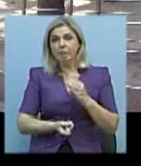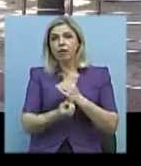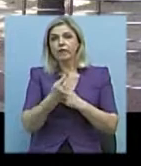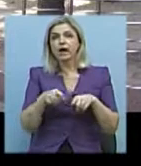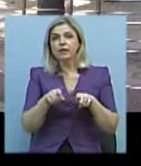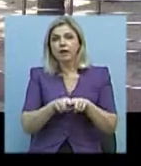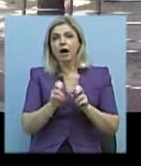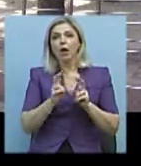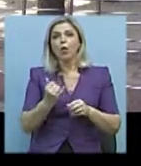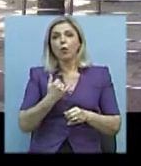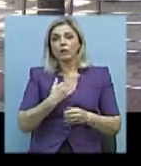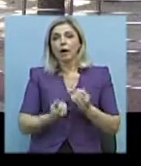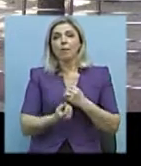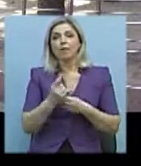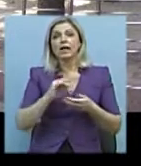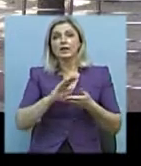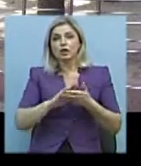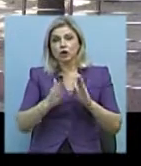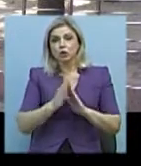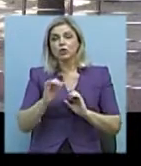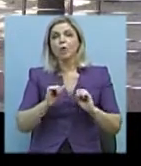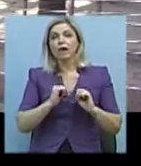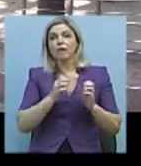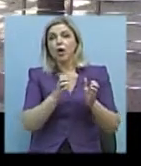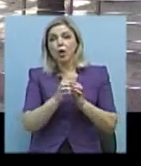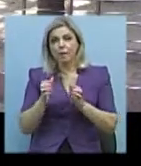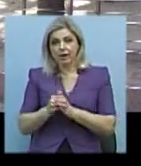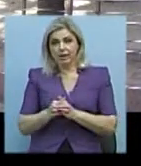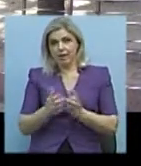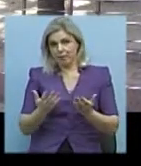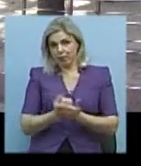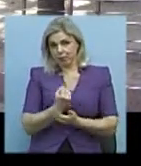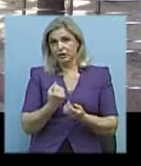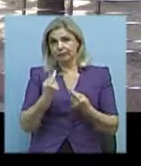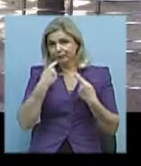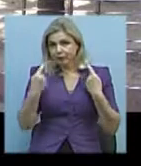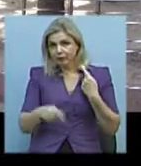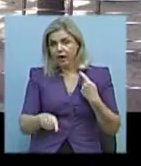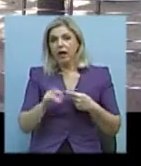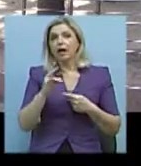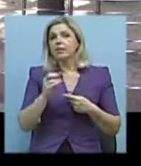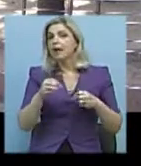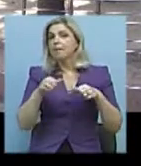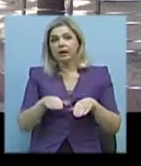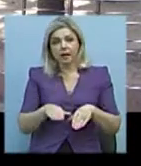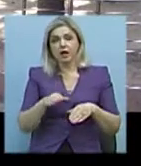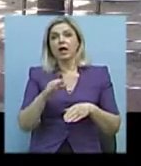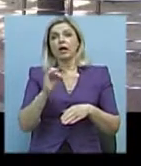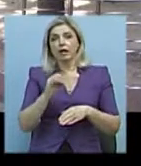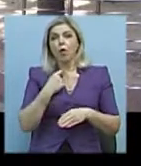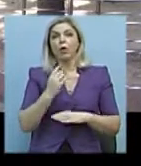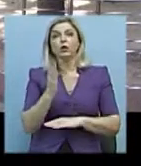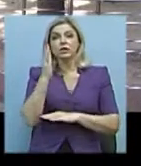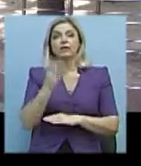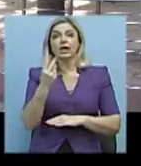називається, так само, як у нас виникла ситуація з управляючими компаніями, правова колізія. Ми ніби прийняли рішення, проголосувало за це